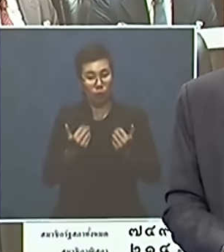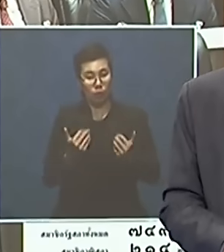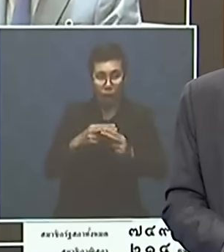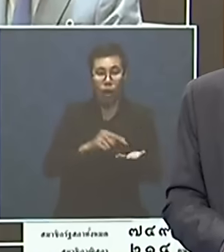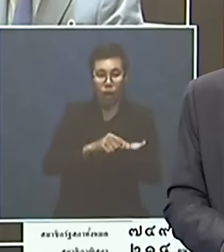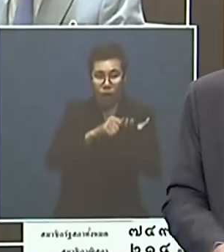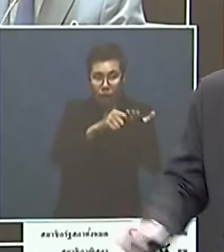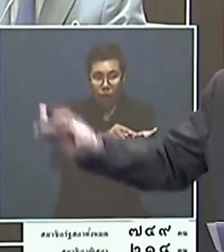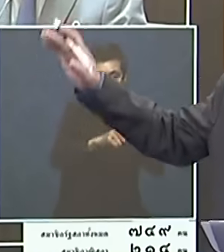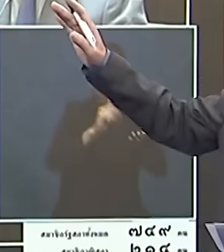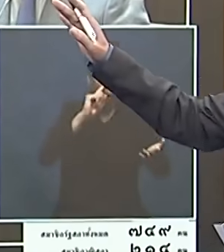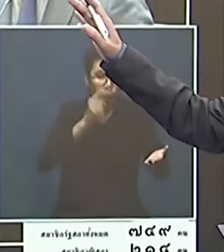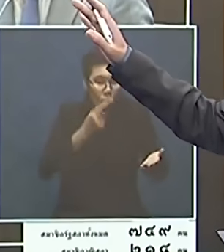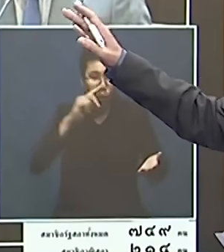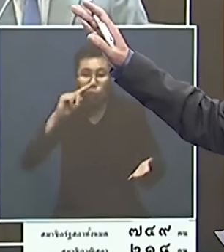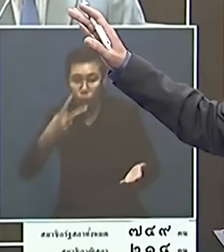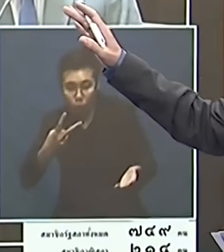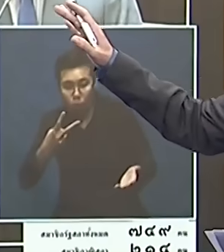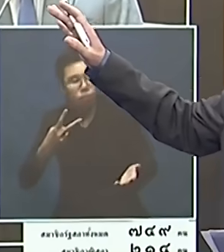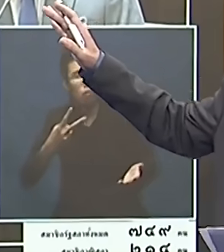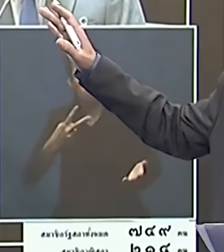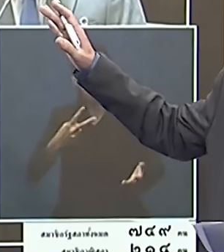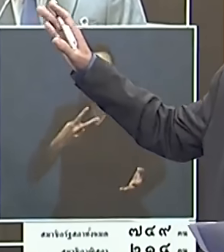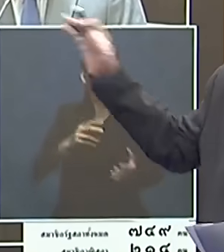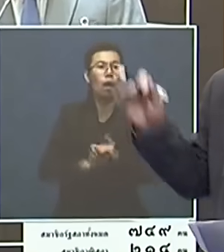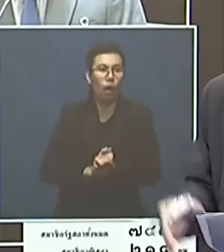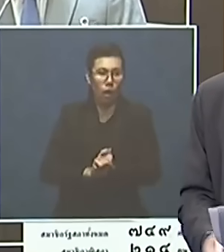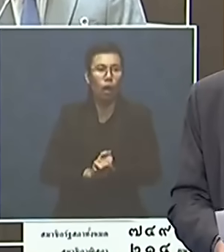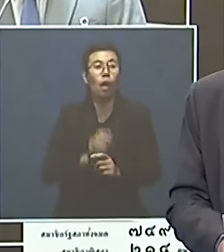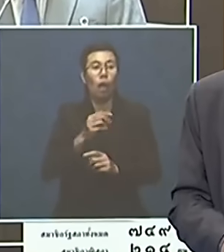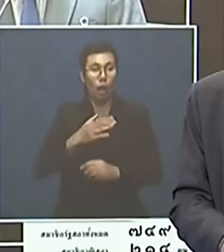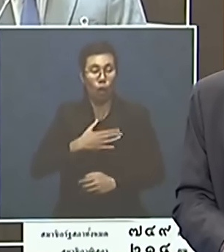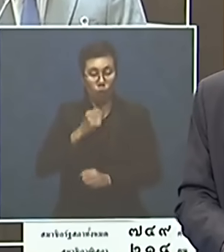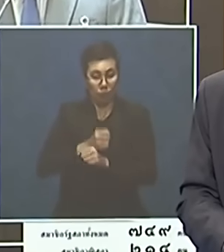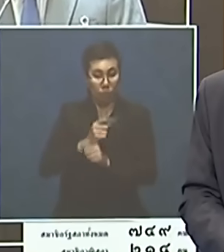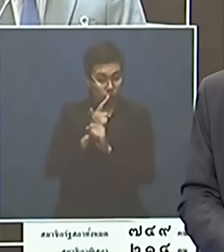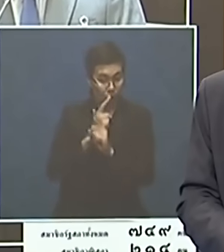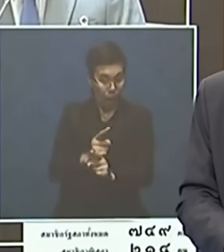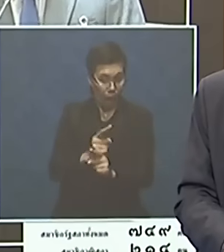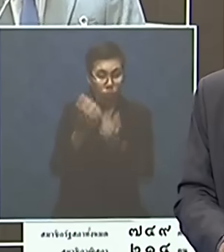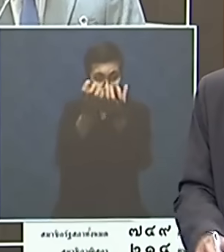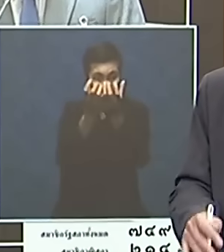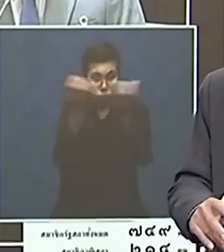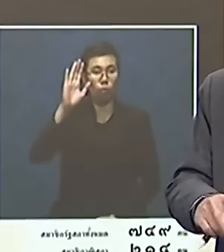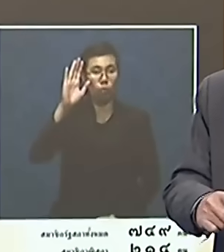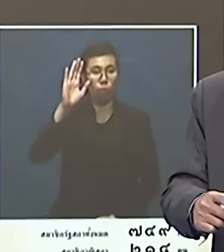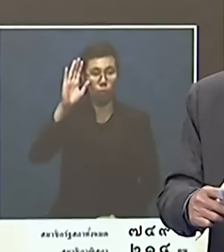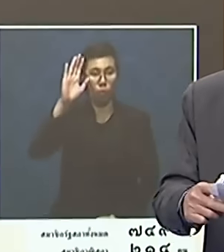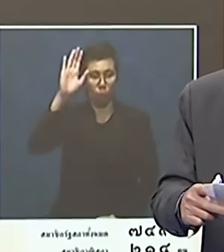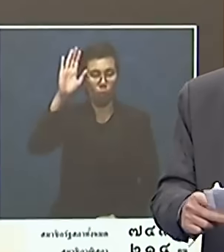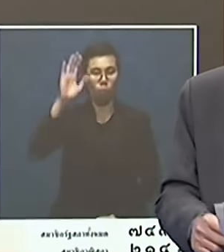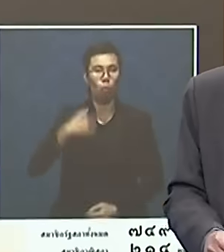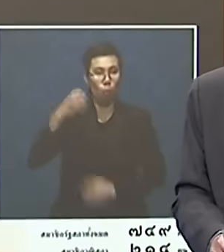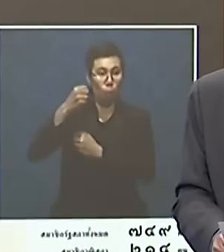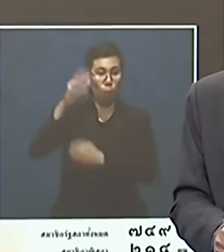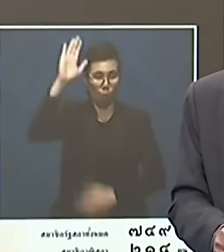วงศ์พิทักษ์โรจน์ครับนี่เป็นสสจังหวัดราชบุรีครับเป็นโฆษกของพรรครวมไทยสร้างชาติครับพรรครวมไทยสร้าง